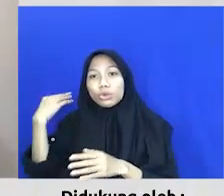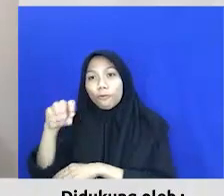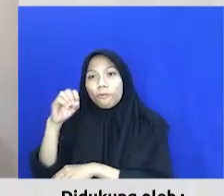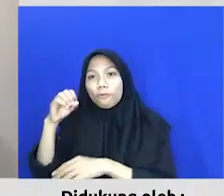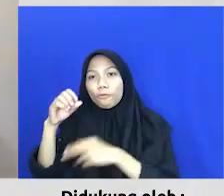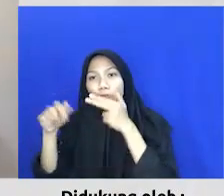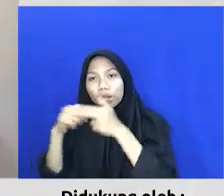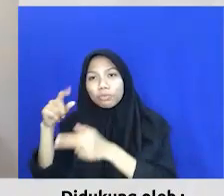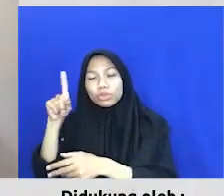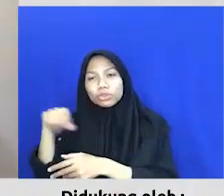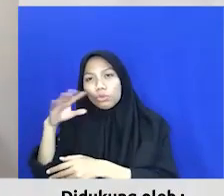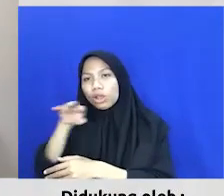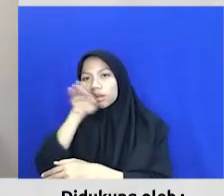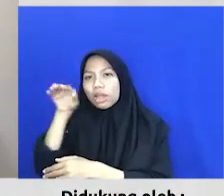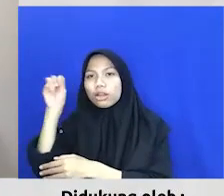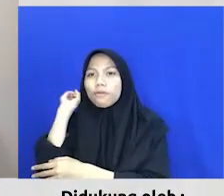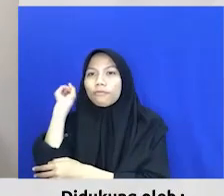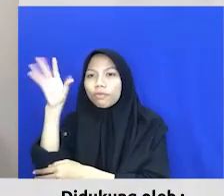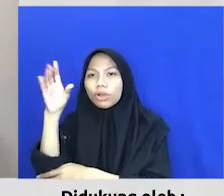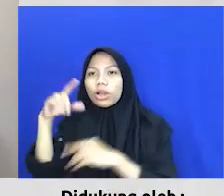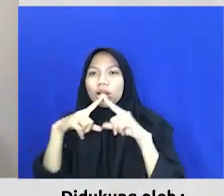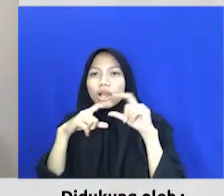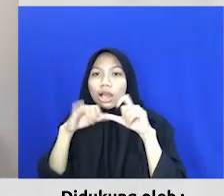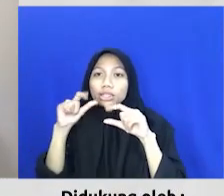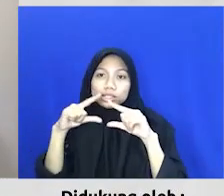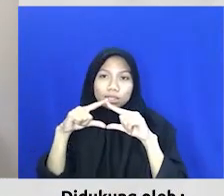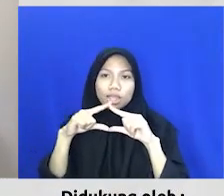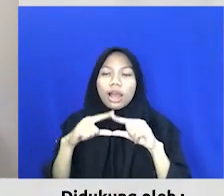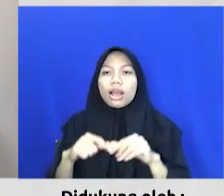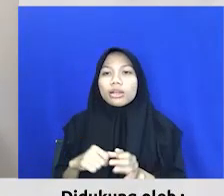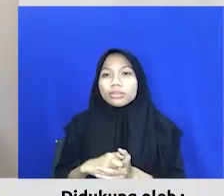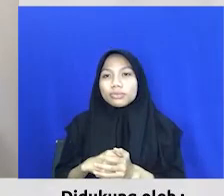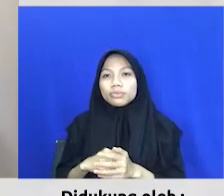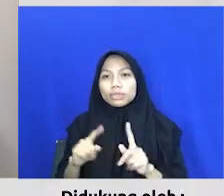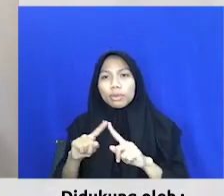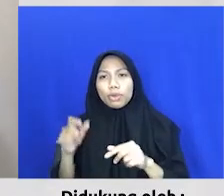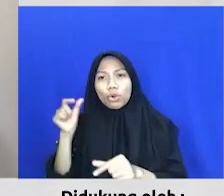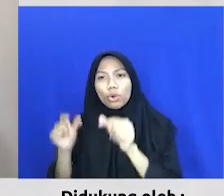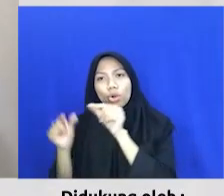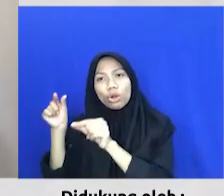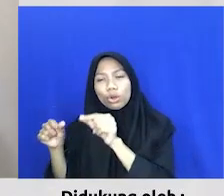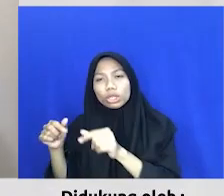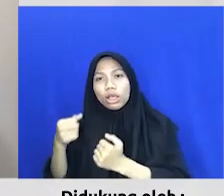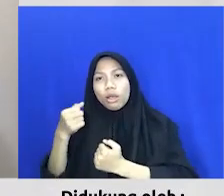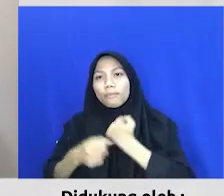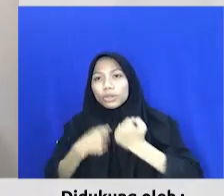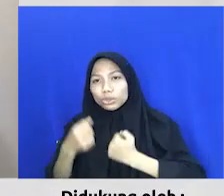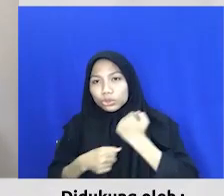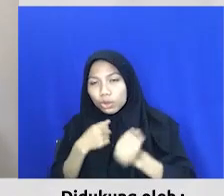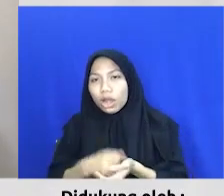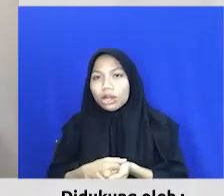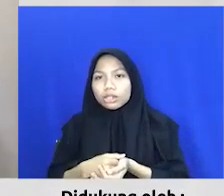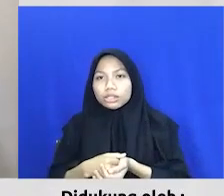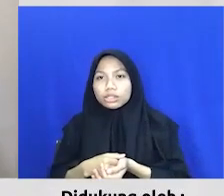buat film Indonesia ya. Padahal nah Usman menunjukkan kita bisa kok bikin yang lebih hebat gitu ya, ya